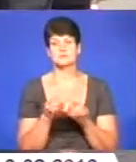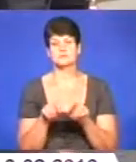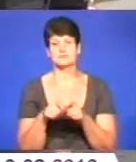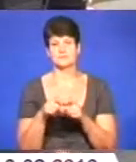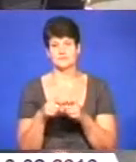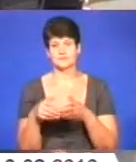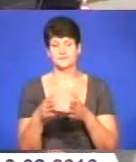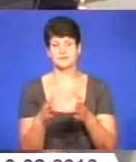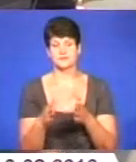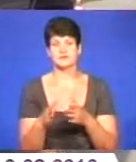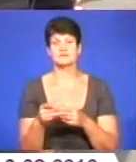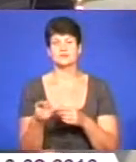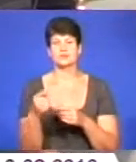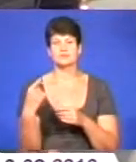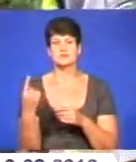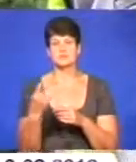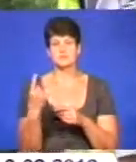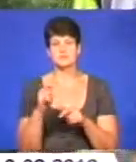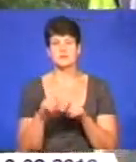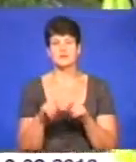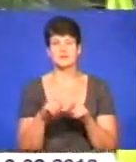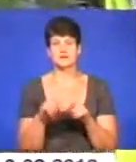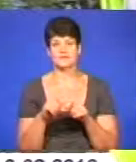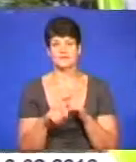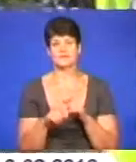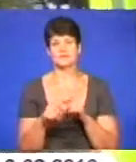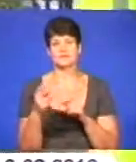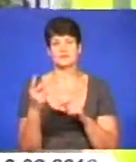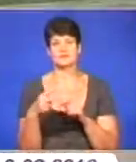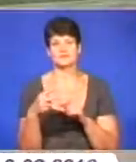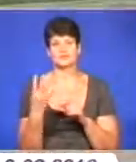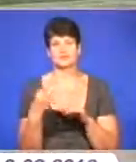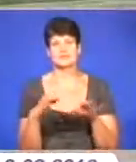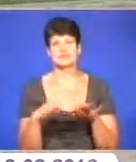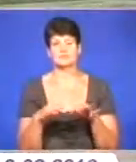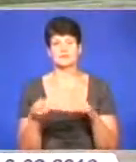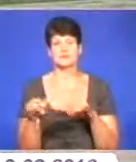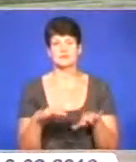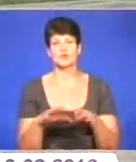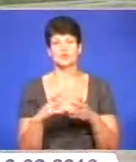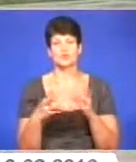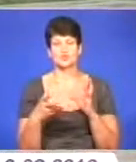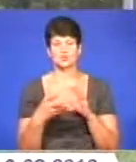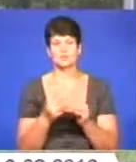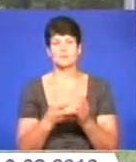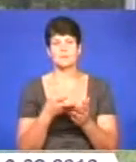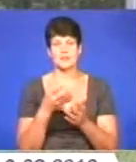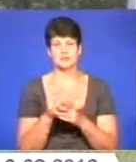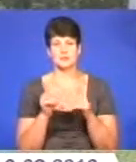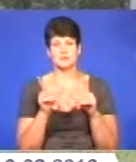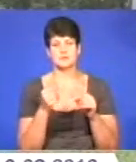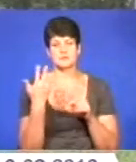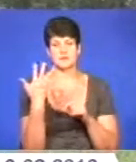кінець червня в Тернопільській області перевірено 324 транспортні засоби. Сума нарахованої плати за проїзд становить понад